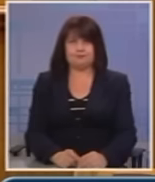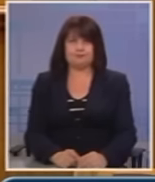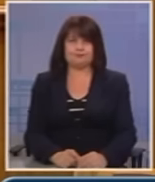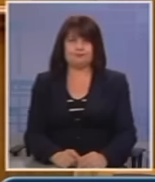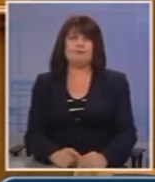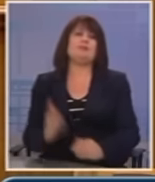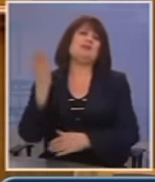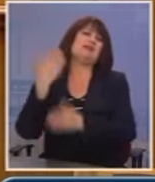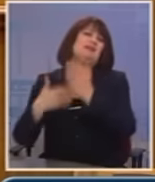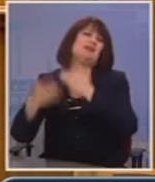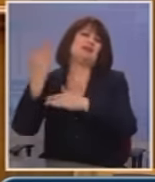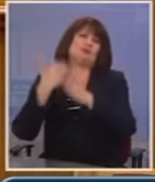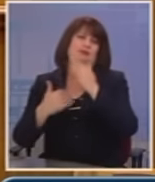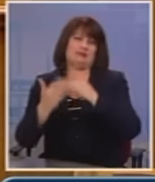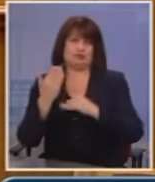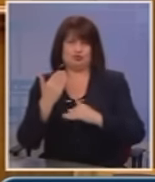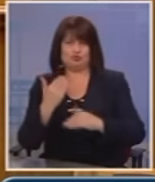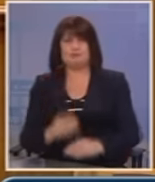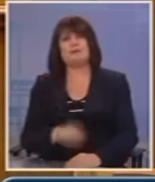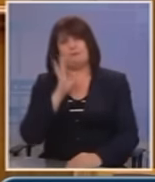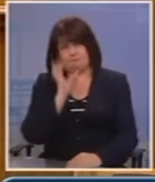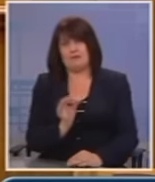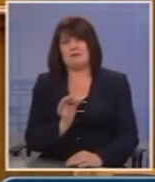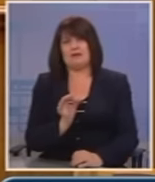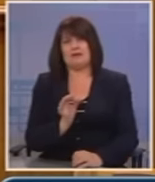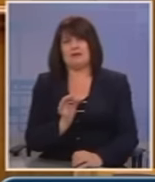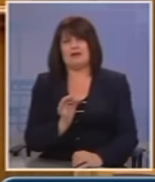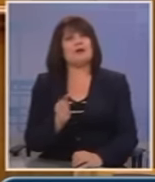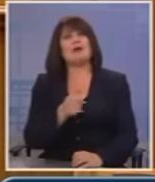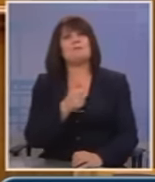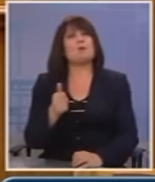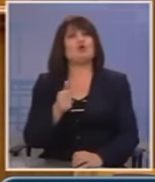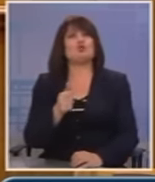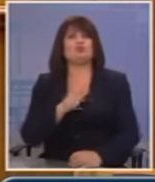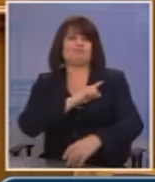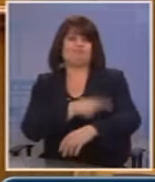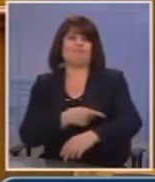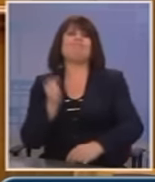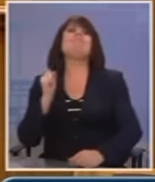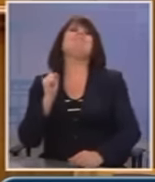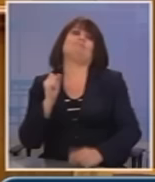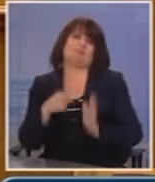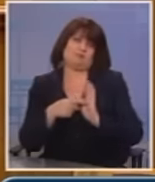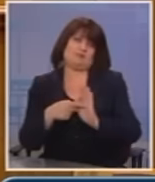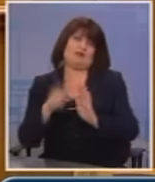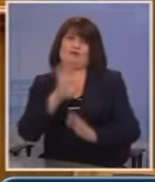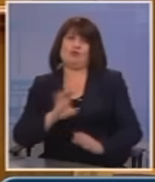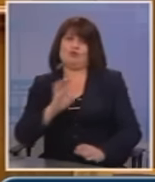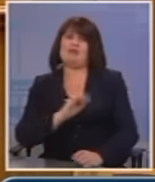Γυρνάμε πολλά χρόνια πίσω και πραγματικά μόνο ισχυρό δεν είναι αυτό το μήνυμα προς τους